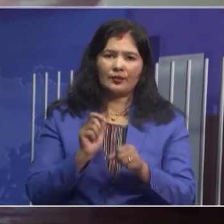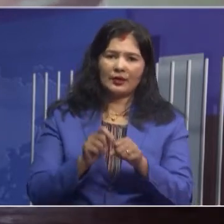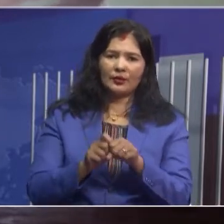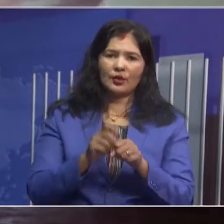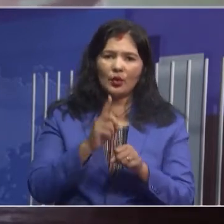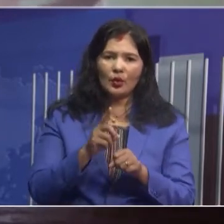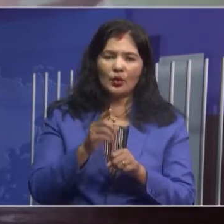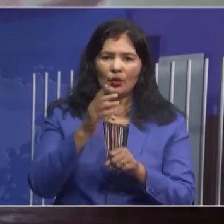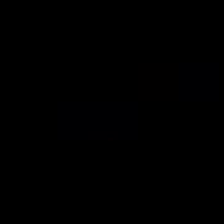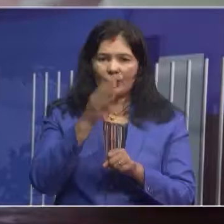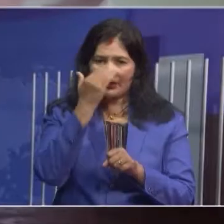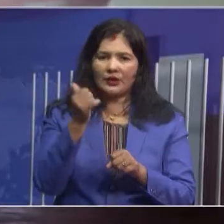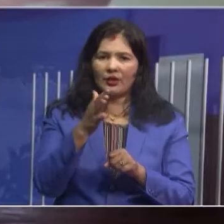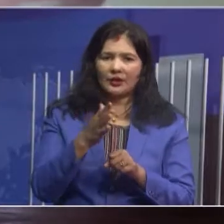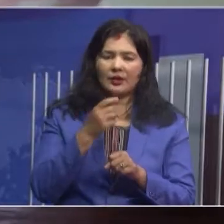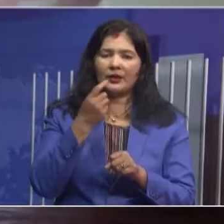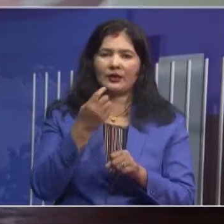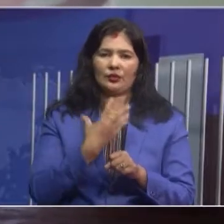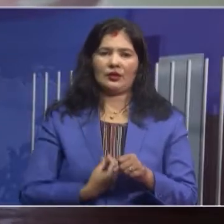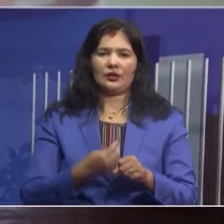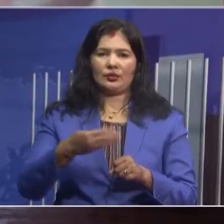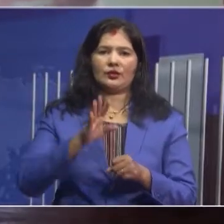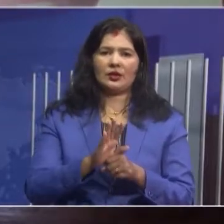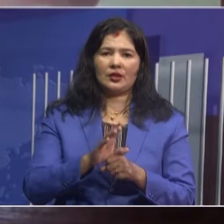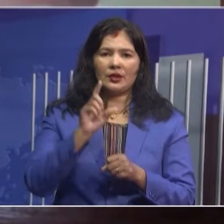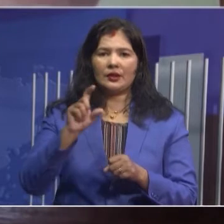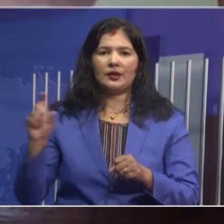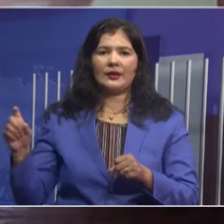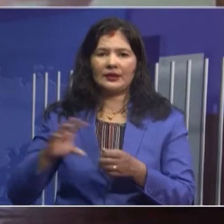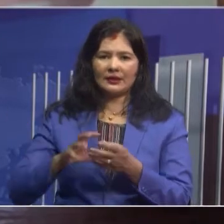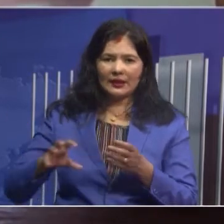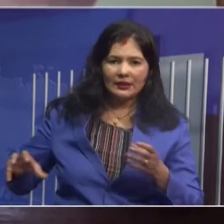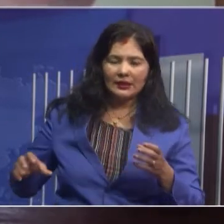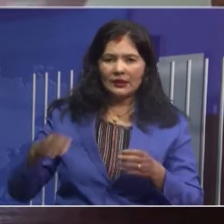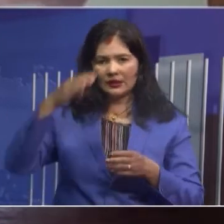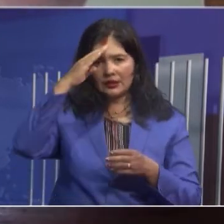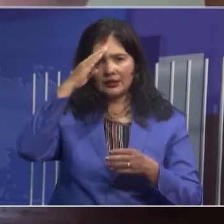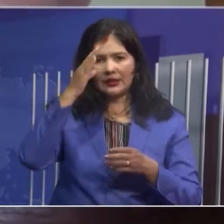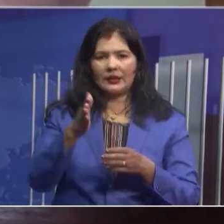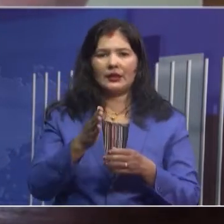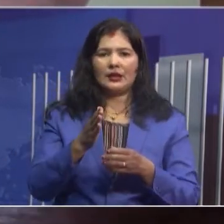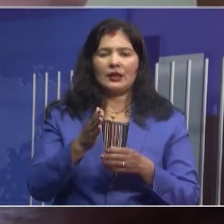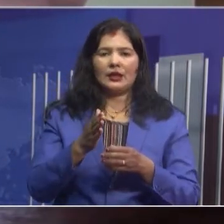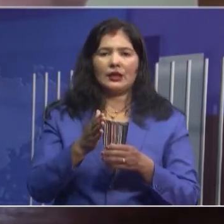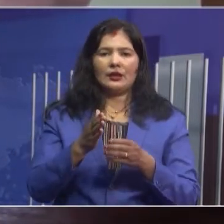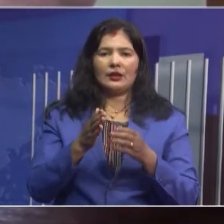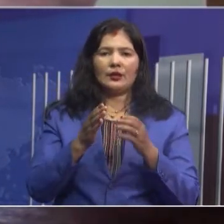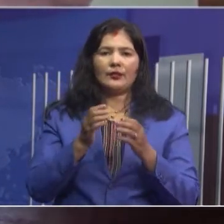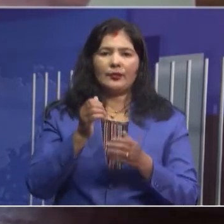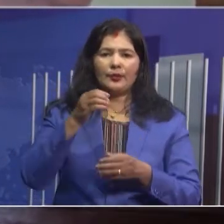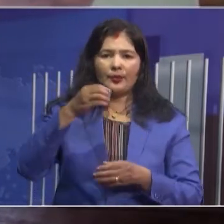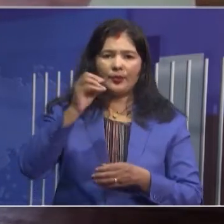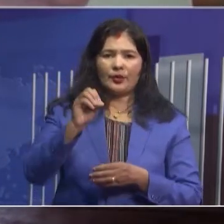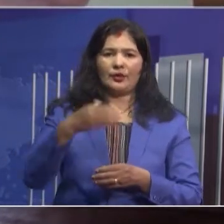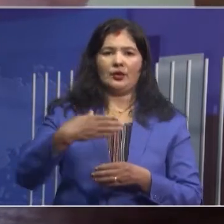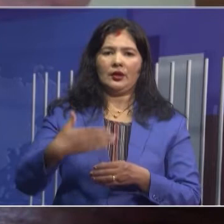कि होइन भनेर गुनासो पनि हुन्छ अब हामीले भन्छौँ कि नेपाल अब स्थानीय सरकारले पहल गर्दै हुनुहुन्छ अब यहाँ अब के गरेर खोल्ने